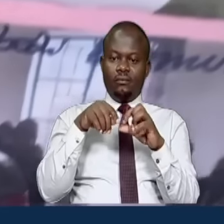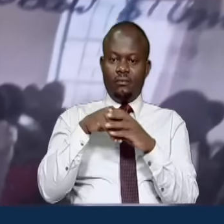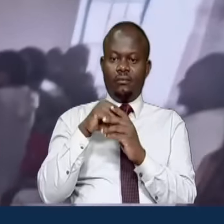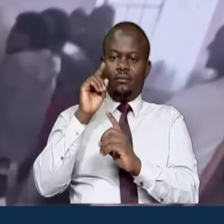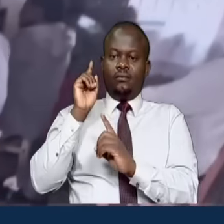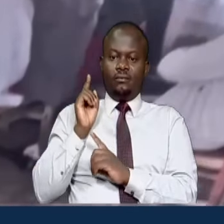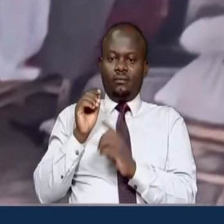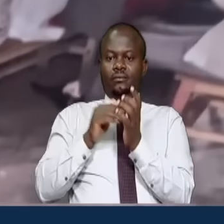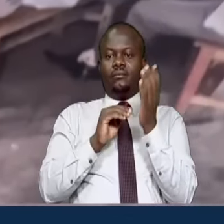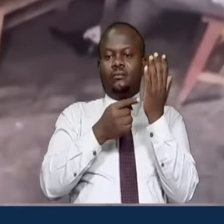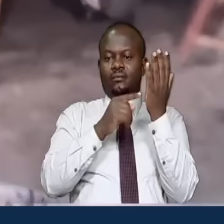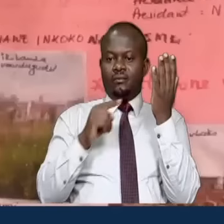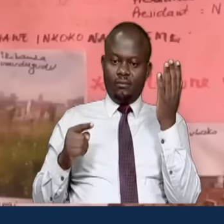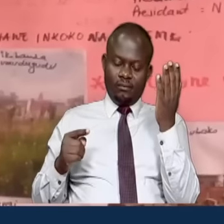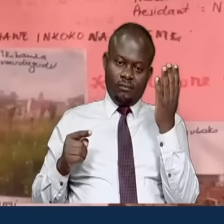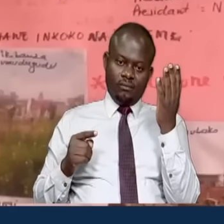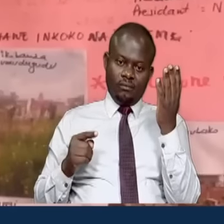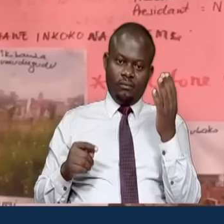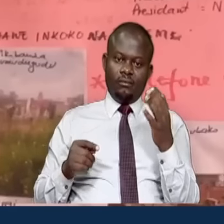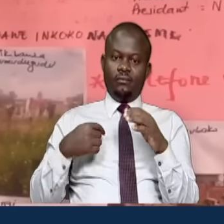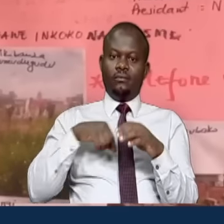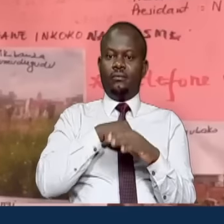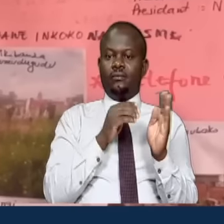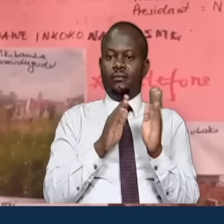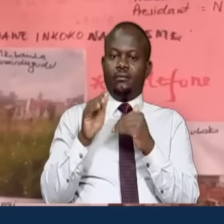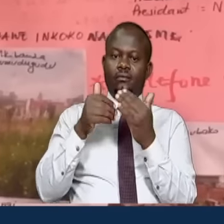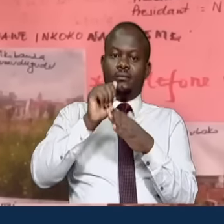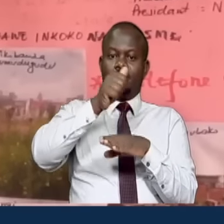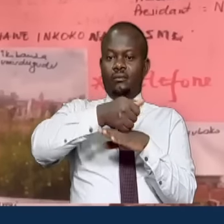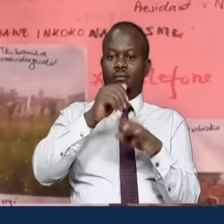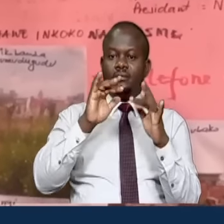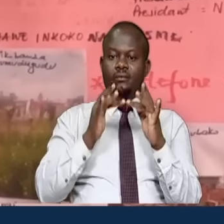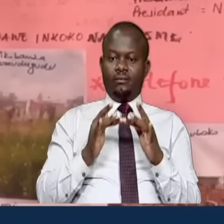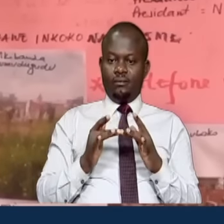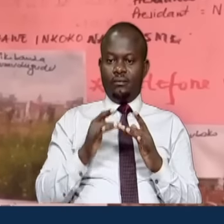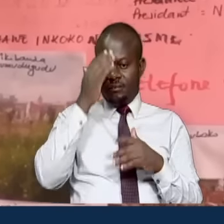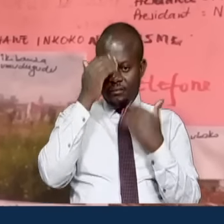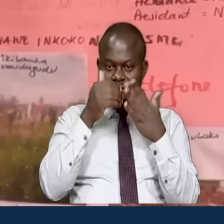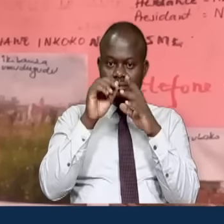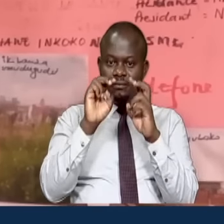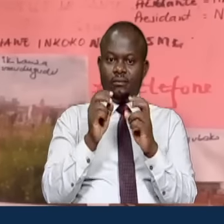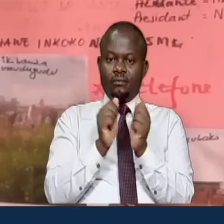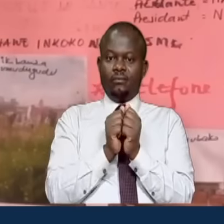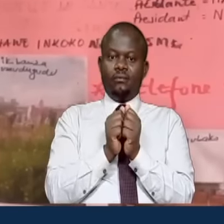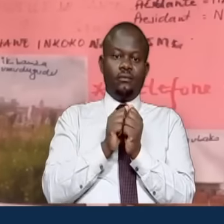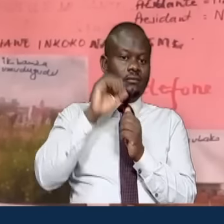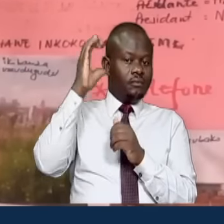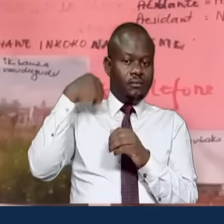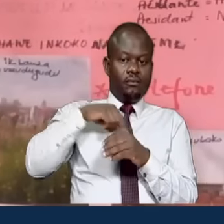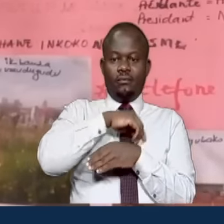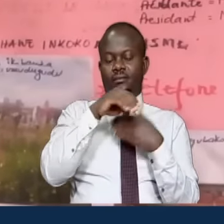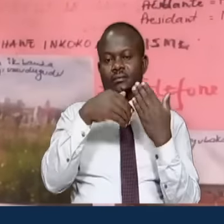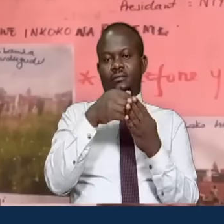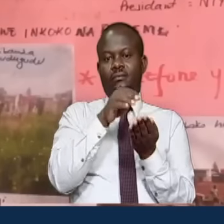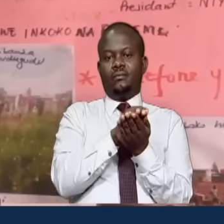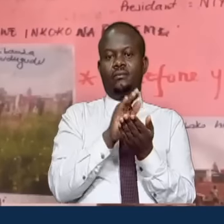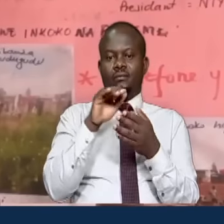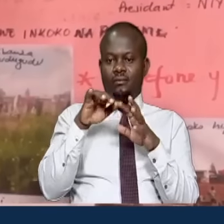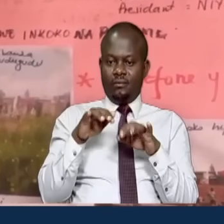mutekano n'ikoranabuhanga. Turateganya gushyiramo internet kugira ngo amakuru yose abikwe muri